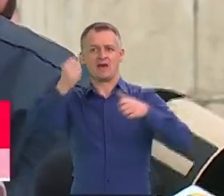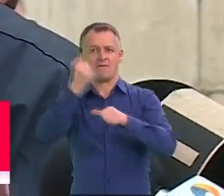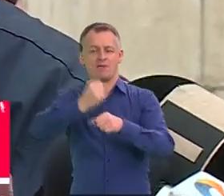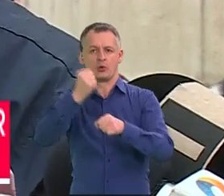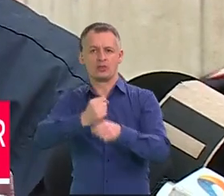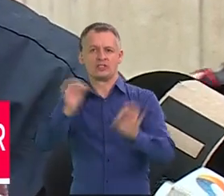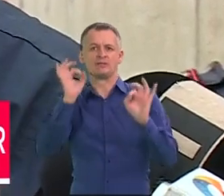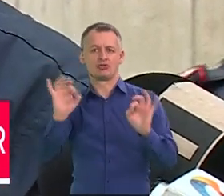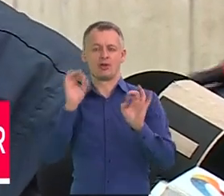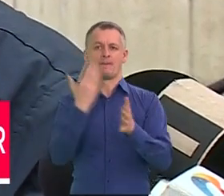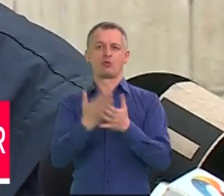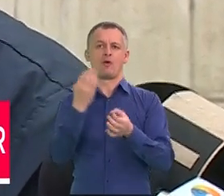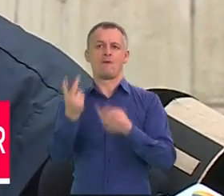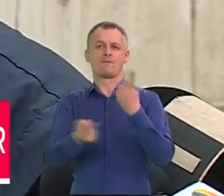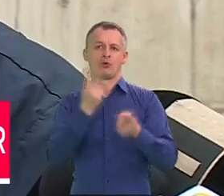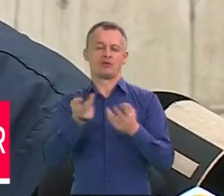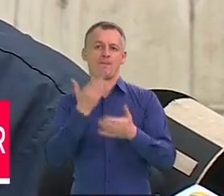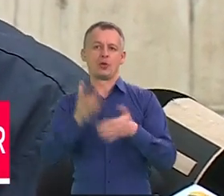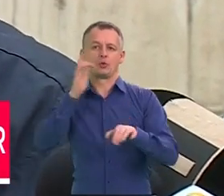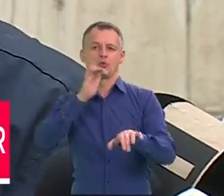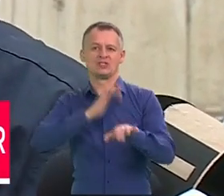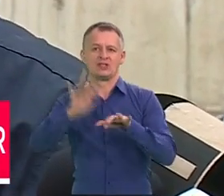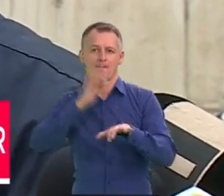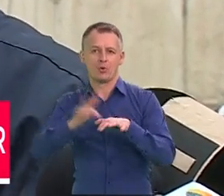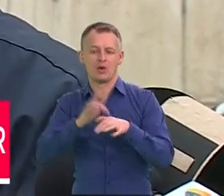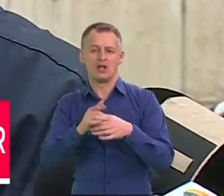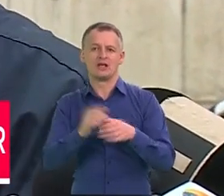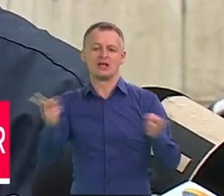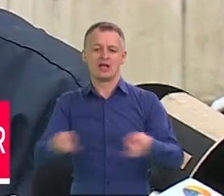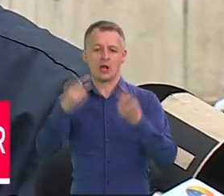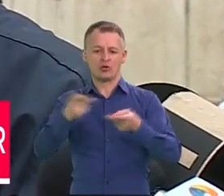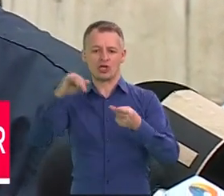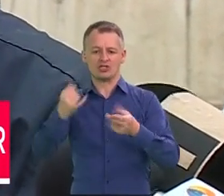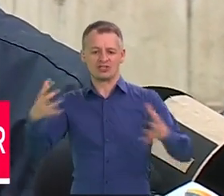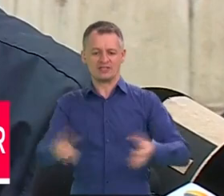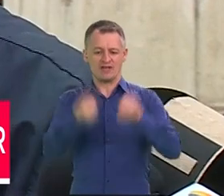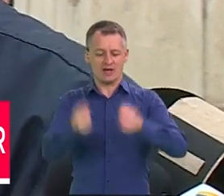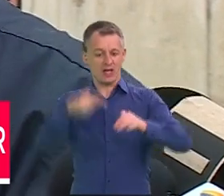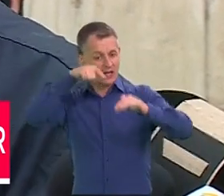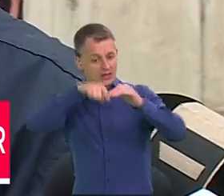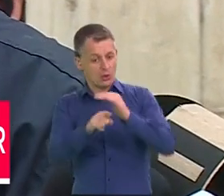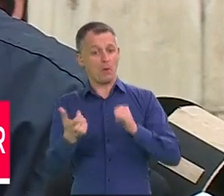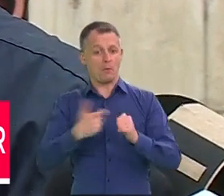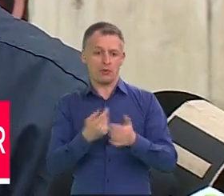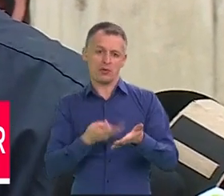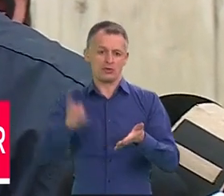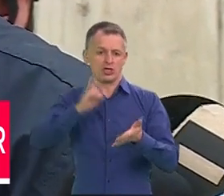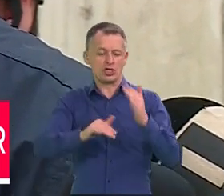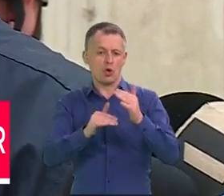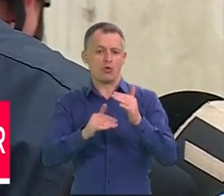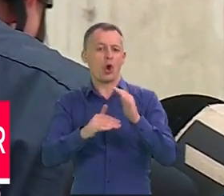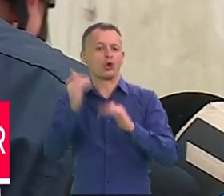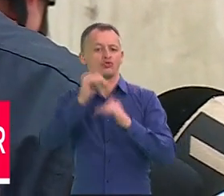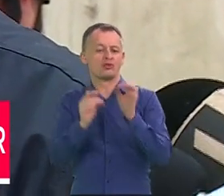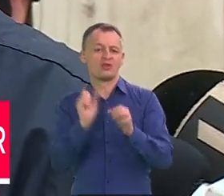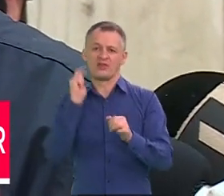pentru a fi folosită pentru simulări de căutare, salvare și unde în interior poate fi remodelată și rearanjată de fiecare